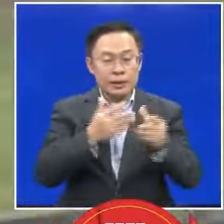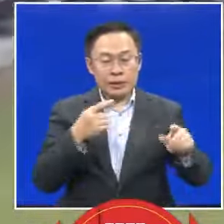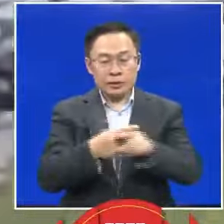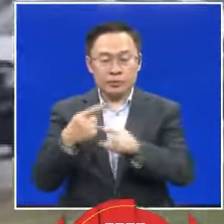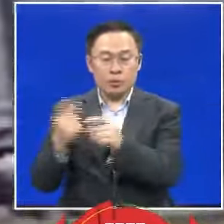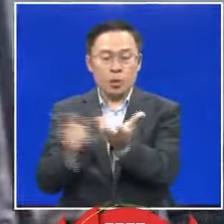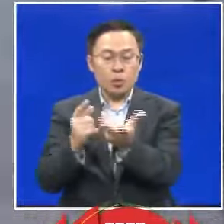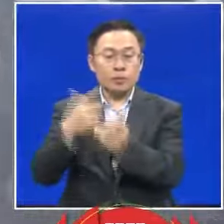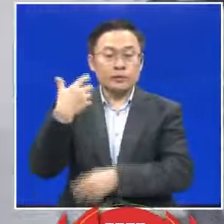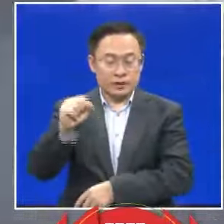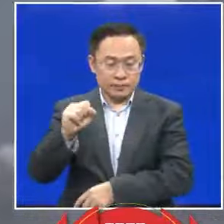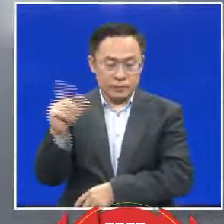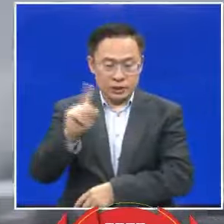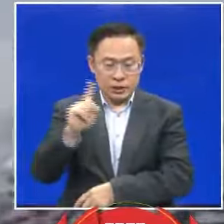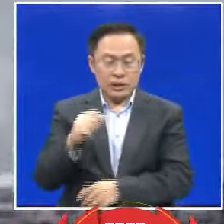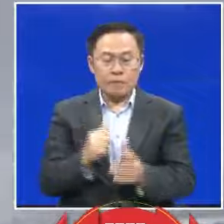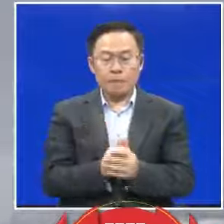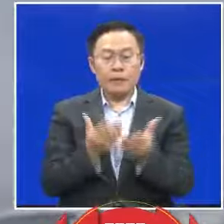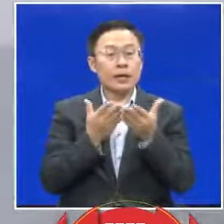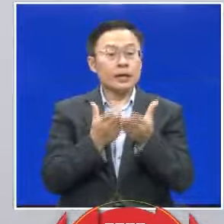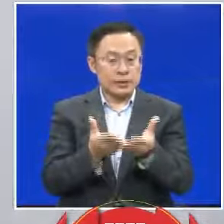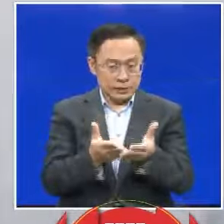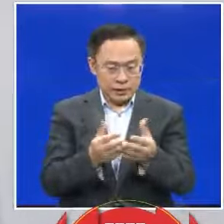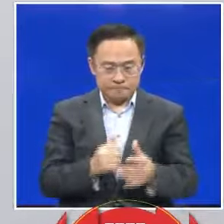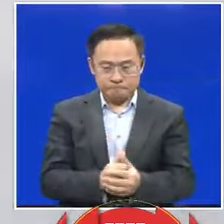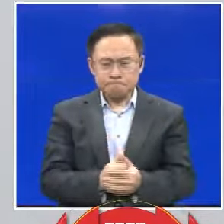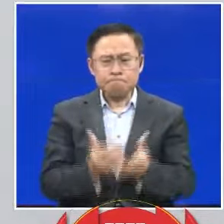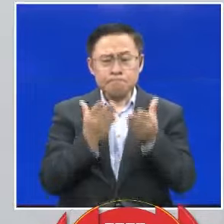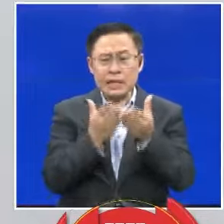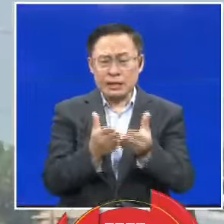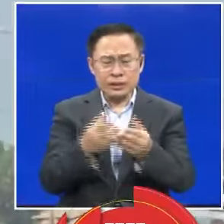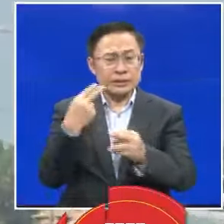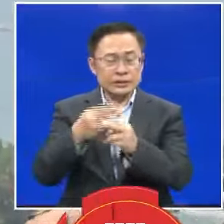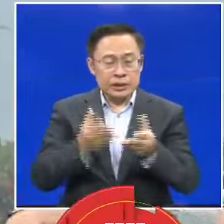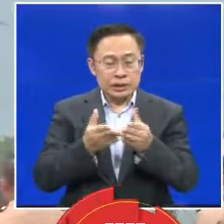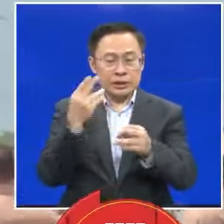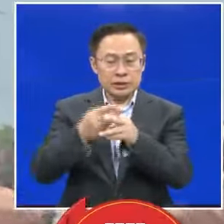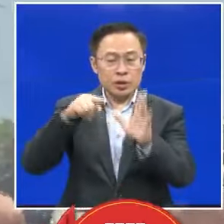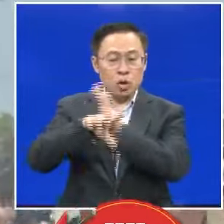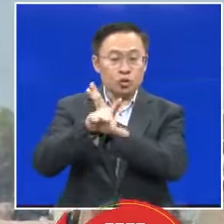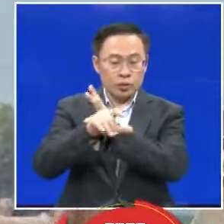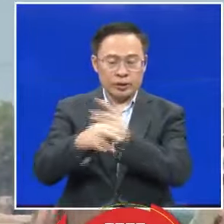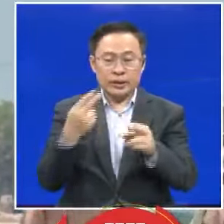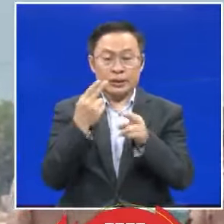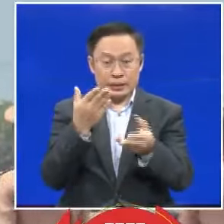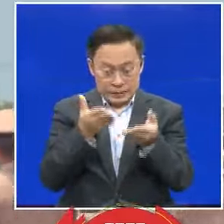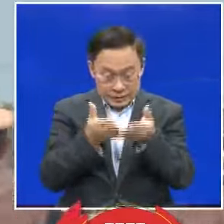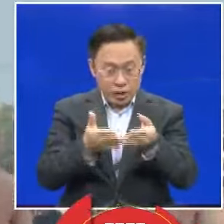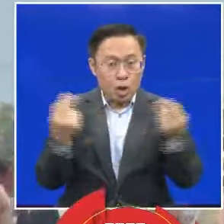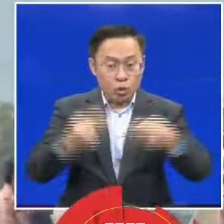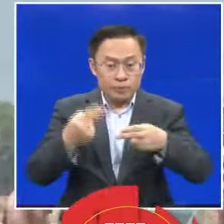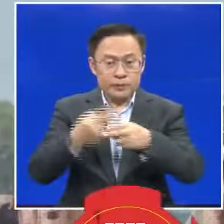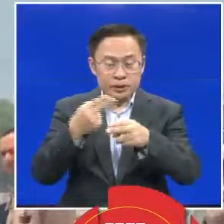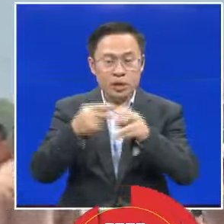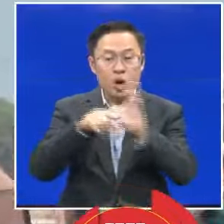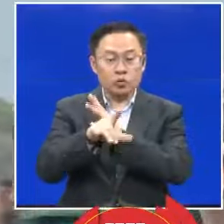ที่เรือหลวงชลบุรีนะครับจอดซ่อมบริเวณท่าเรือแหลมเทียนที่ฐานทัพเรือสัตหีบก็ให้ช่างจากกรมสรรพาวุธทหารเรือตรวจสอบแก้ไขครับ